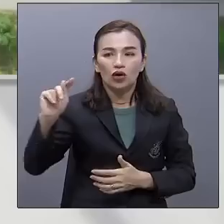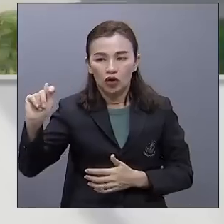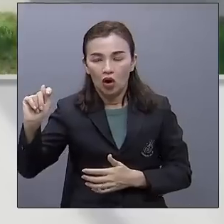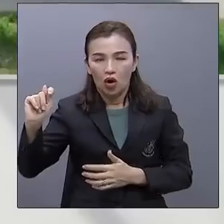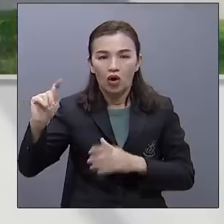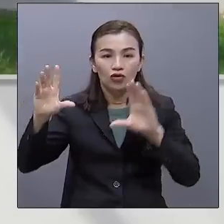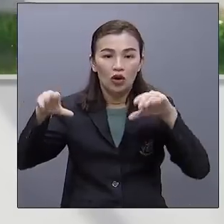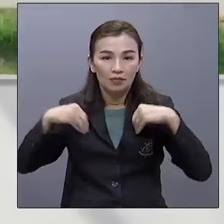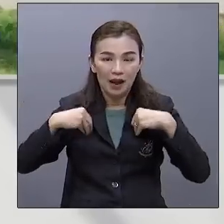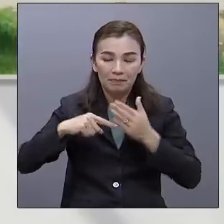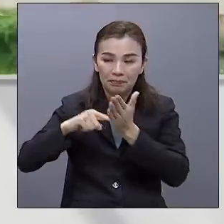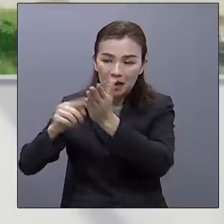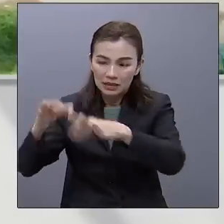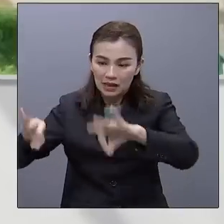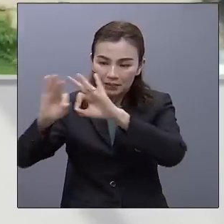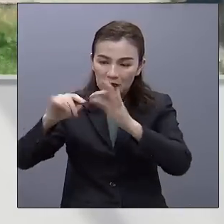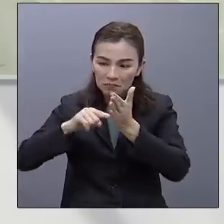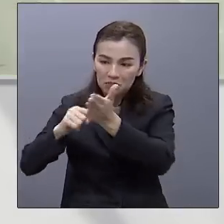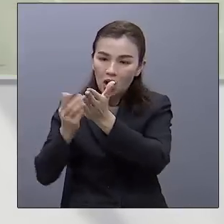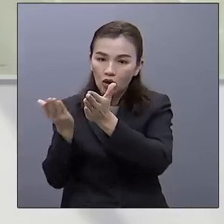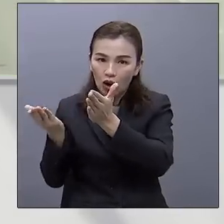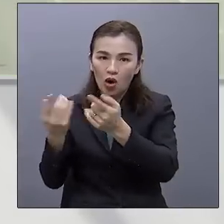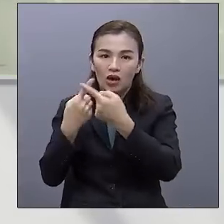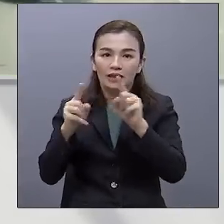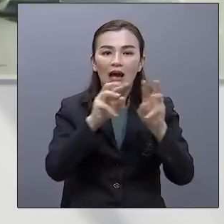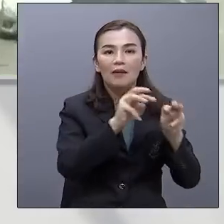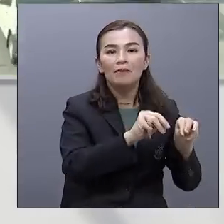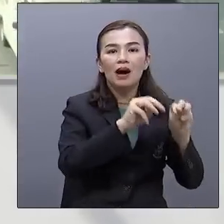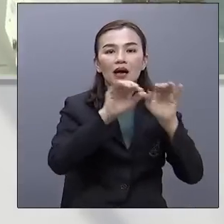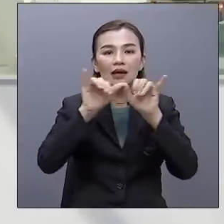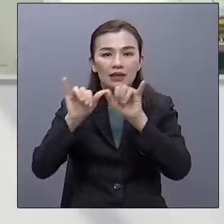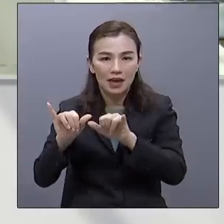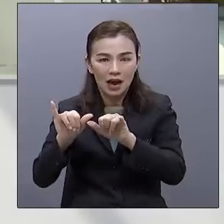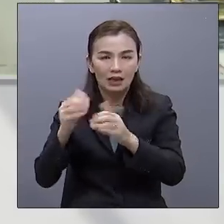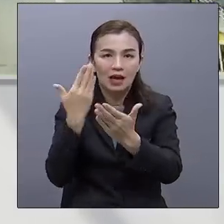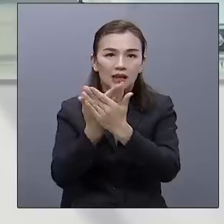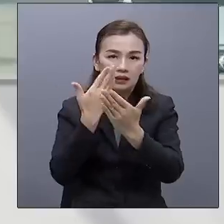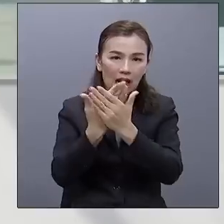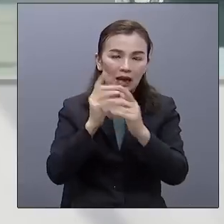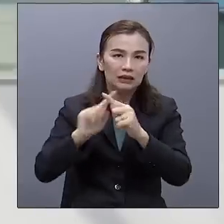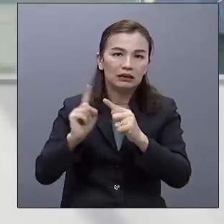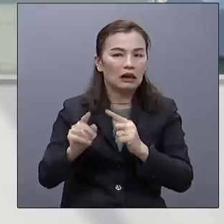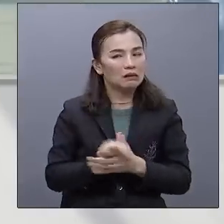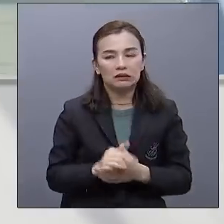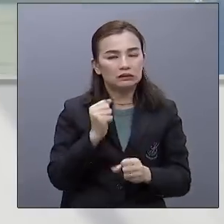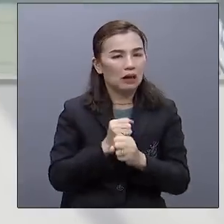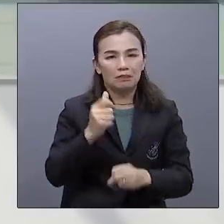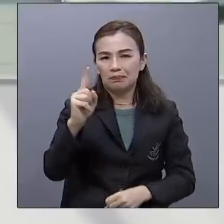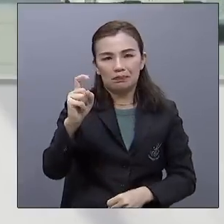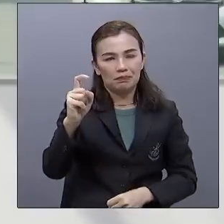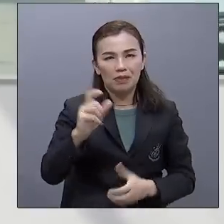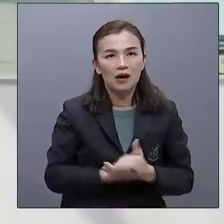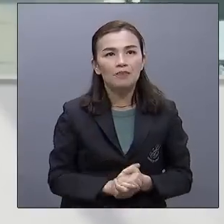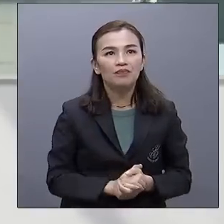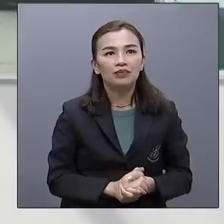เรื่องที่จำเป็นก็ได้แต่โดยมารยาทแล้วและด้วยวงเงินหลายๆอย่างก็ทำไม่ได้ค่ะแล้วมันมีอะไรที่